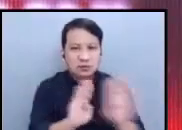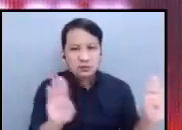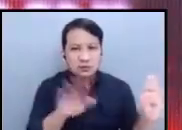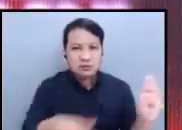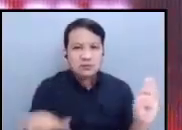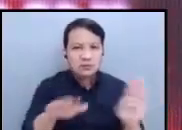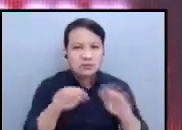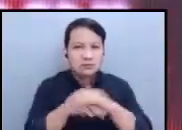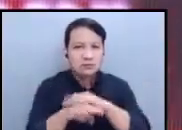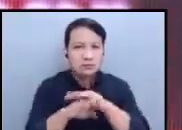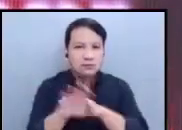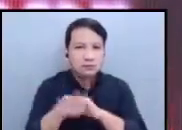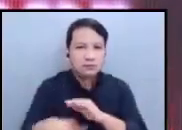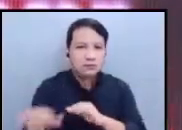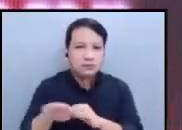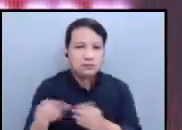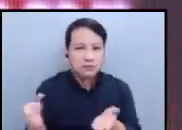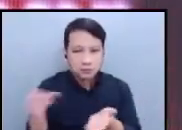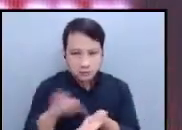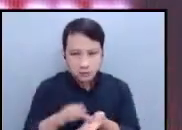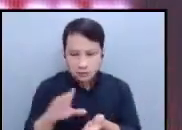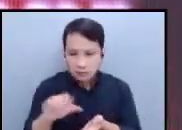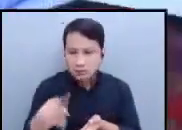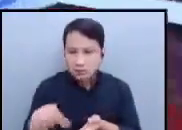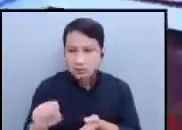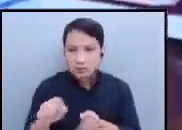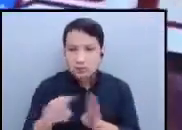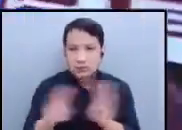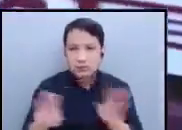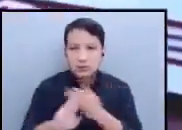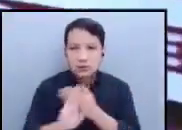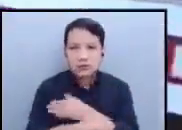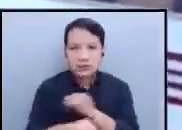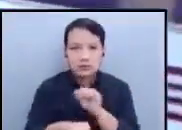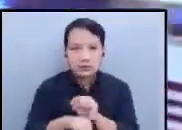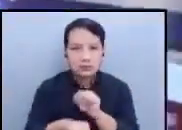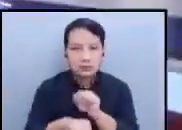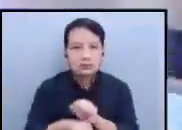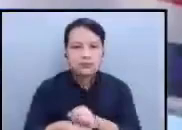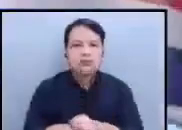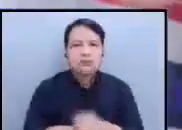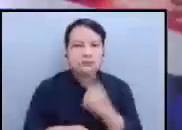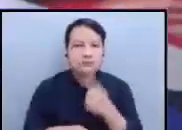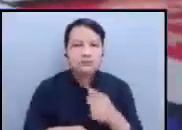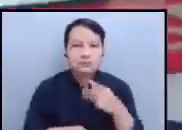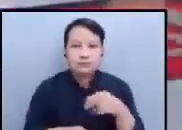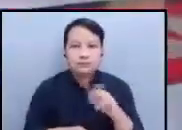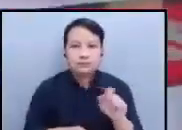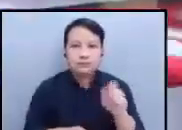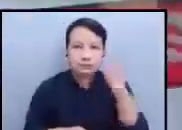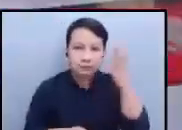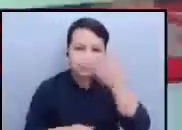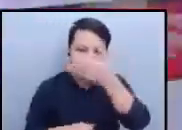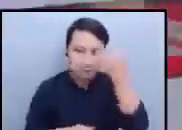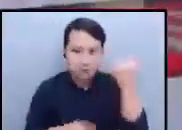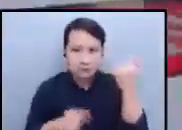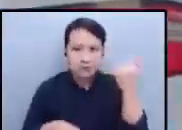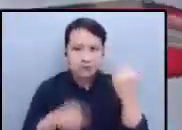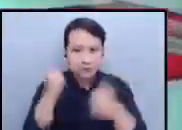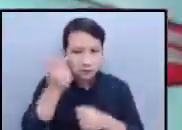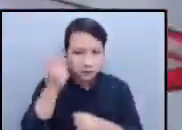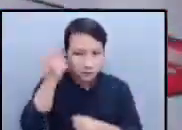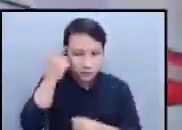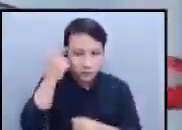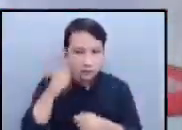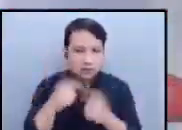access sa kapital para bumalik po ang trabaho. Giit naman ni Panelo na tila nakalimutan na ng pamahalaan ng sektor ng